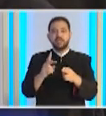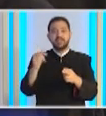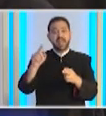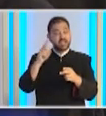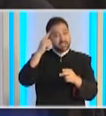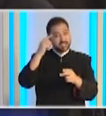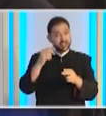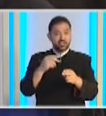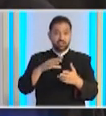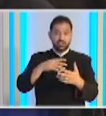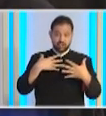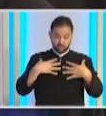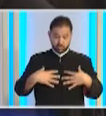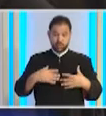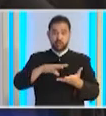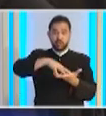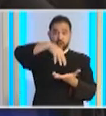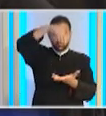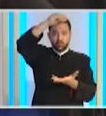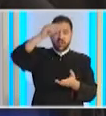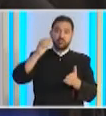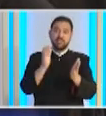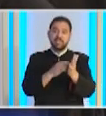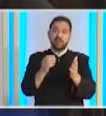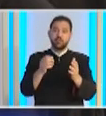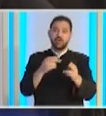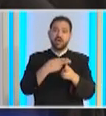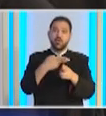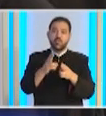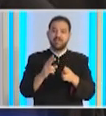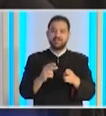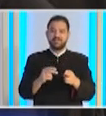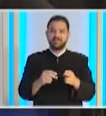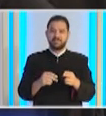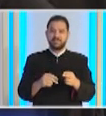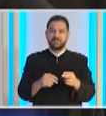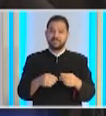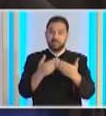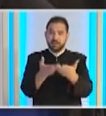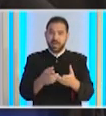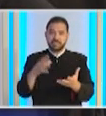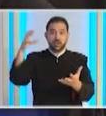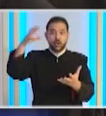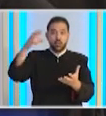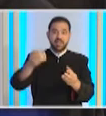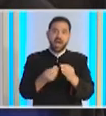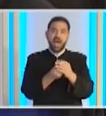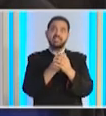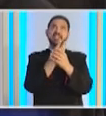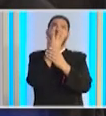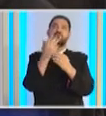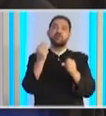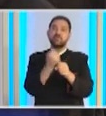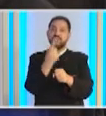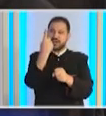trebuie curățit, cămara sufletului trebuie și ea luminată pentru ca să primească bucuria sărbătorii. Și mai face el un lucru